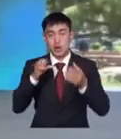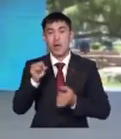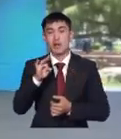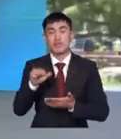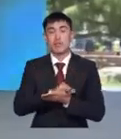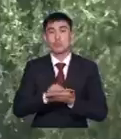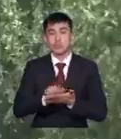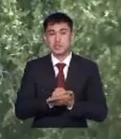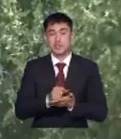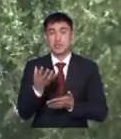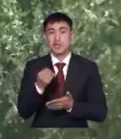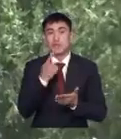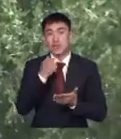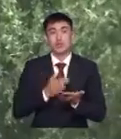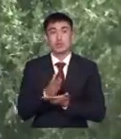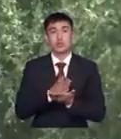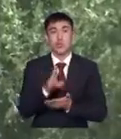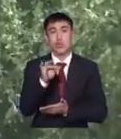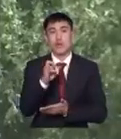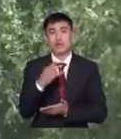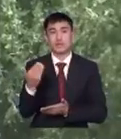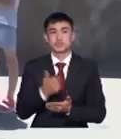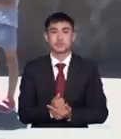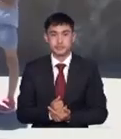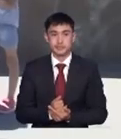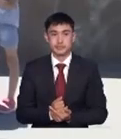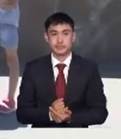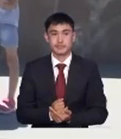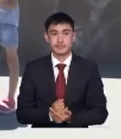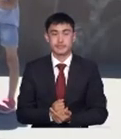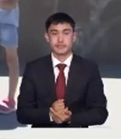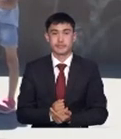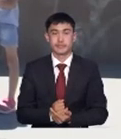и документации, а также военнослужащими Кунаевского гарнизона.